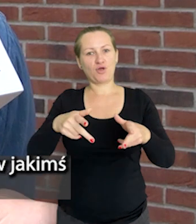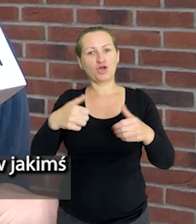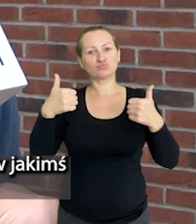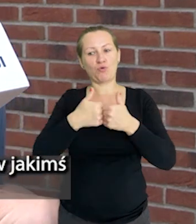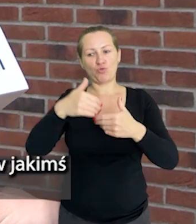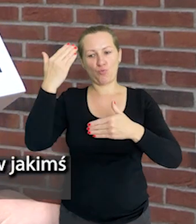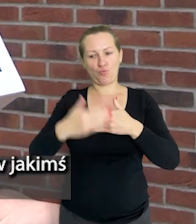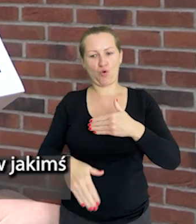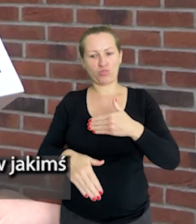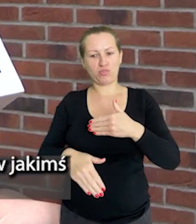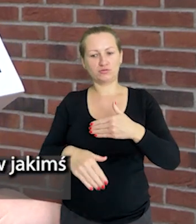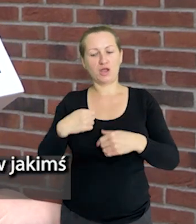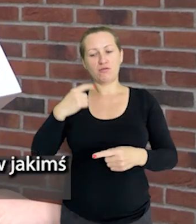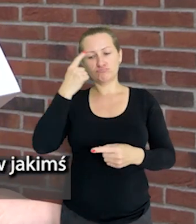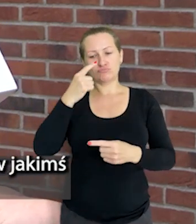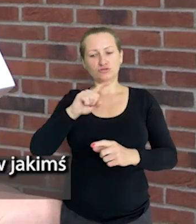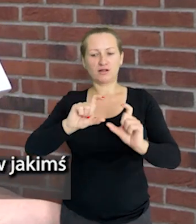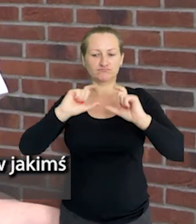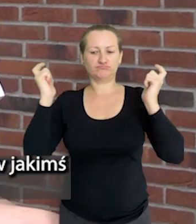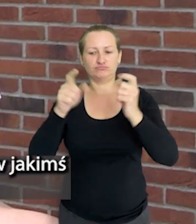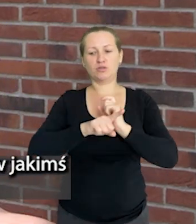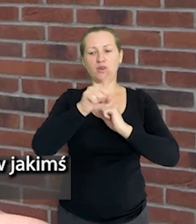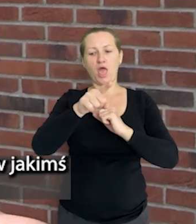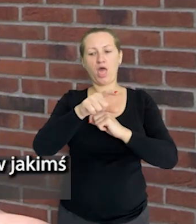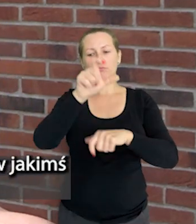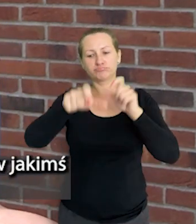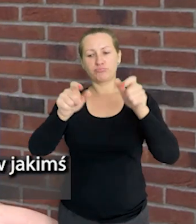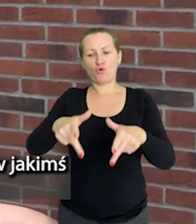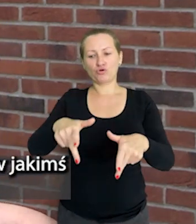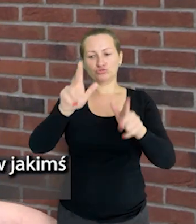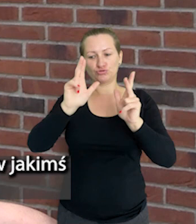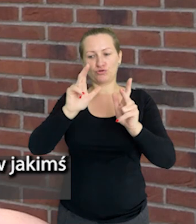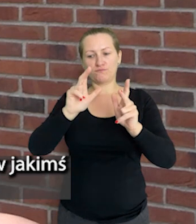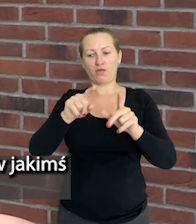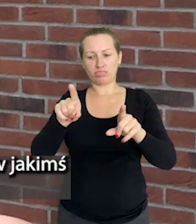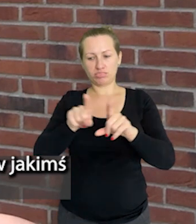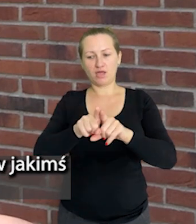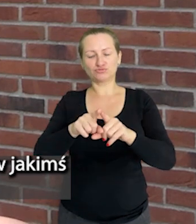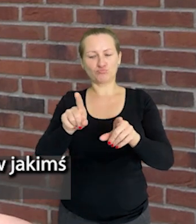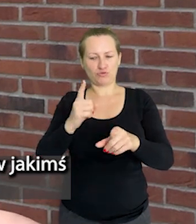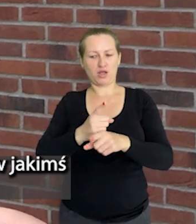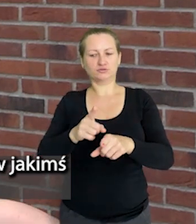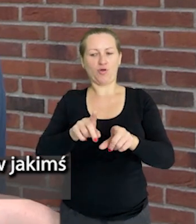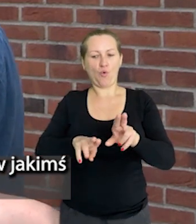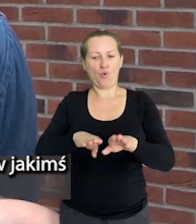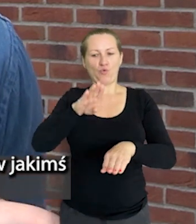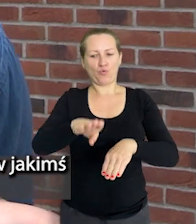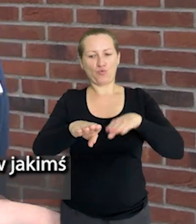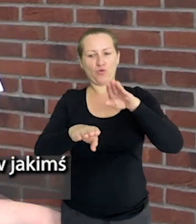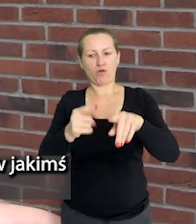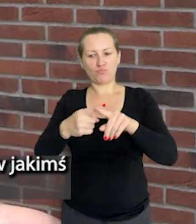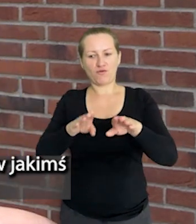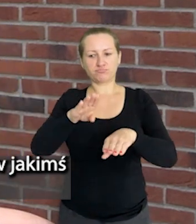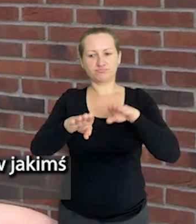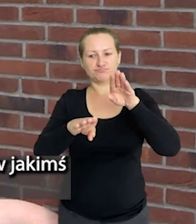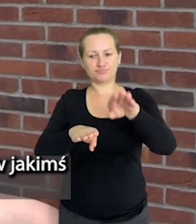i myślę, że dla całej organizacji, dla koszykówki tutaj starogardzkiej jest to pewien krok w jakimś powoli, mówię,